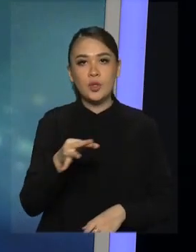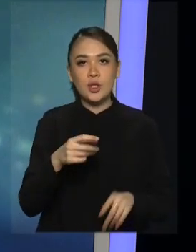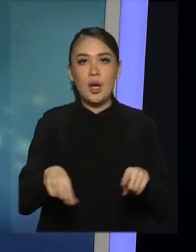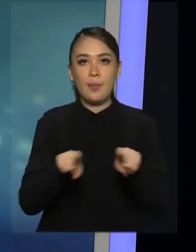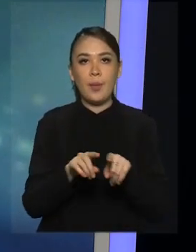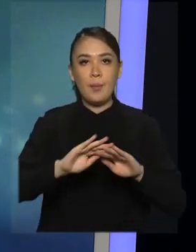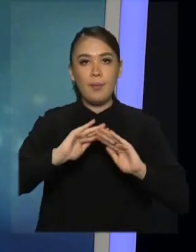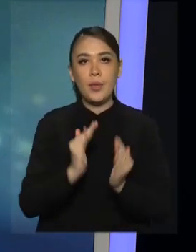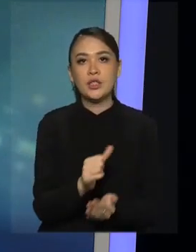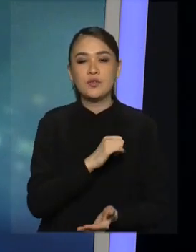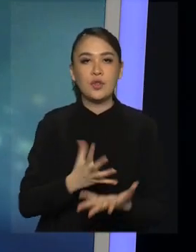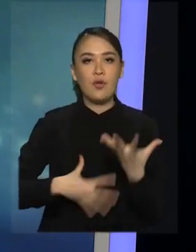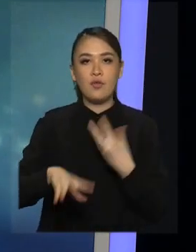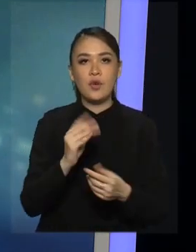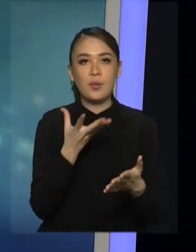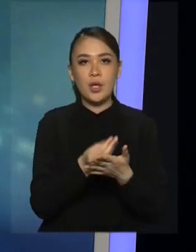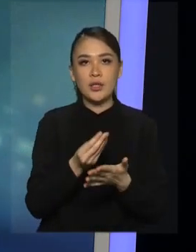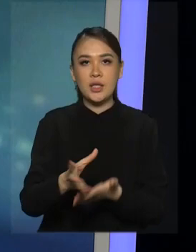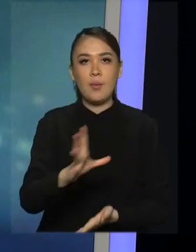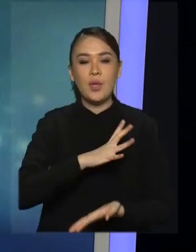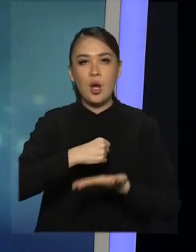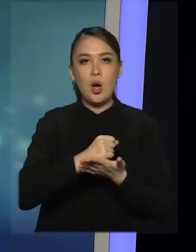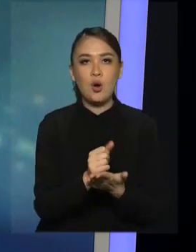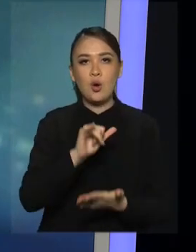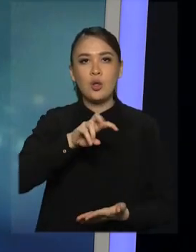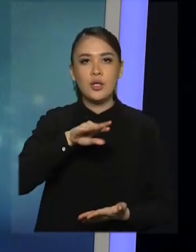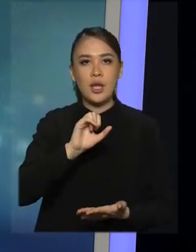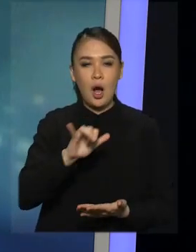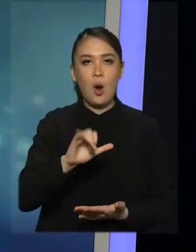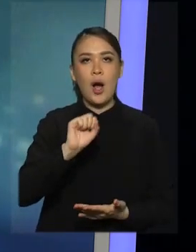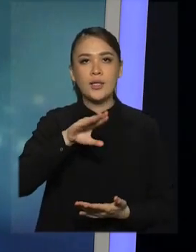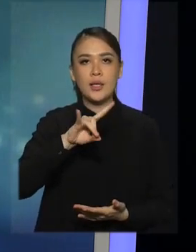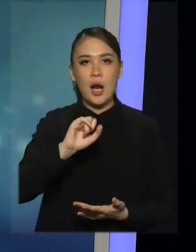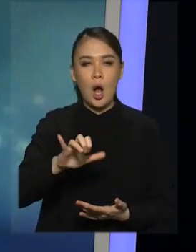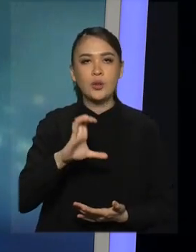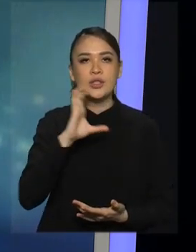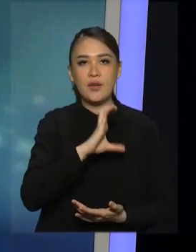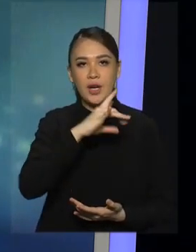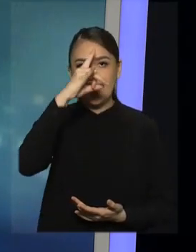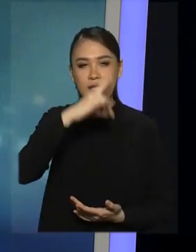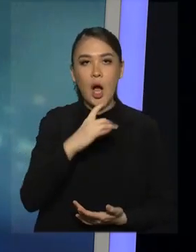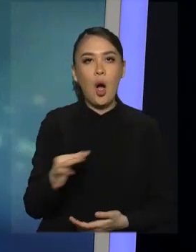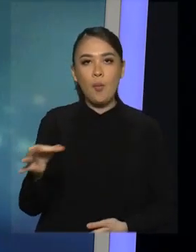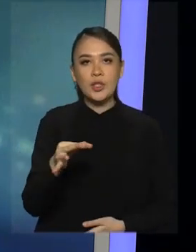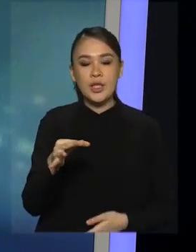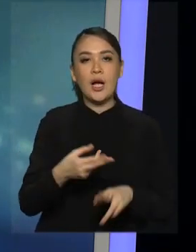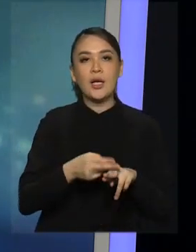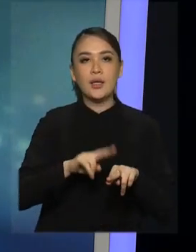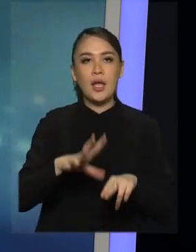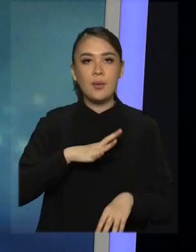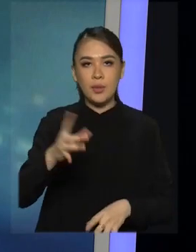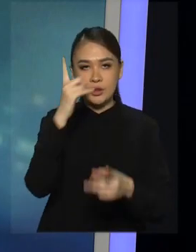Кызылординской области. Меньше всего выплат зафиксировано в Улытауской, Атырауской и Северо-Казахстанской областях.